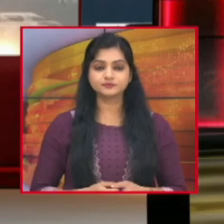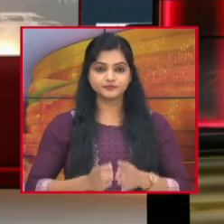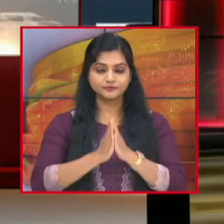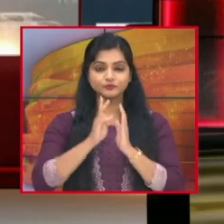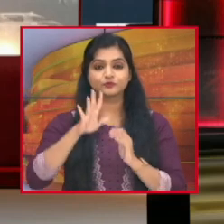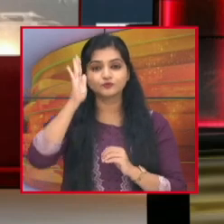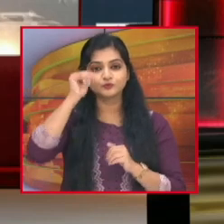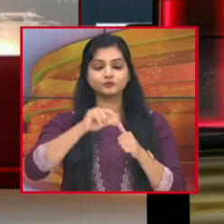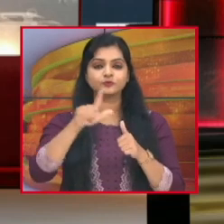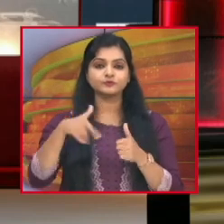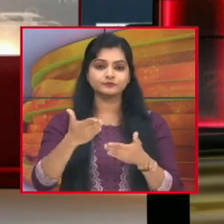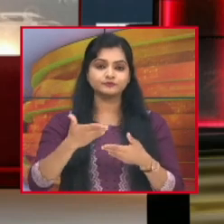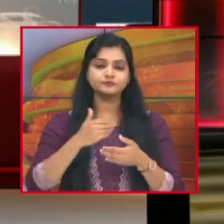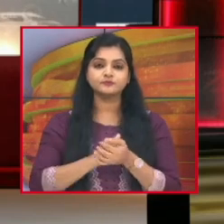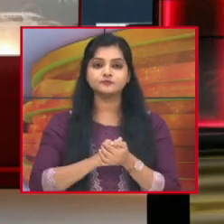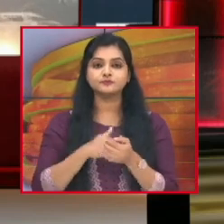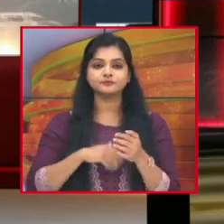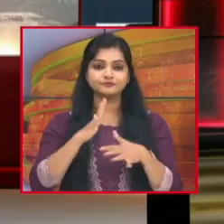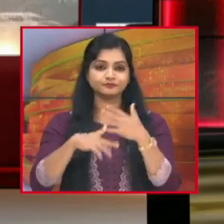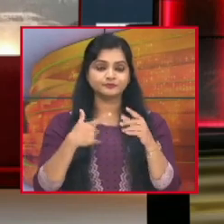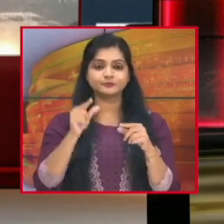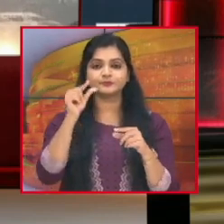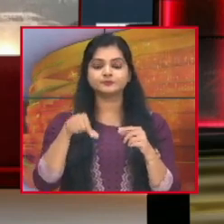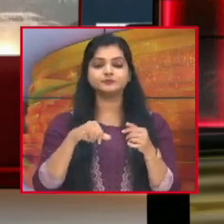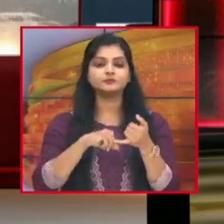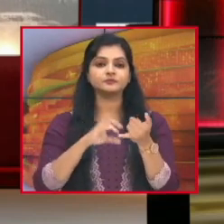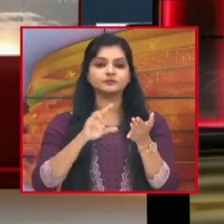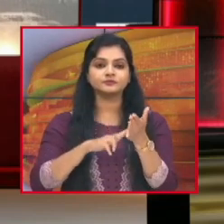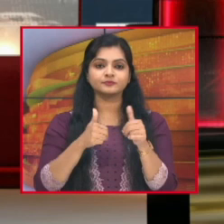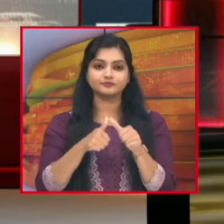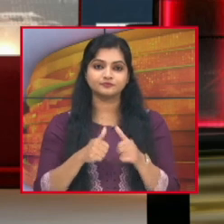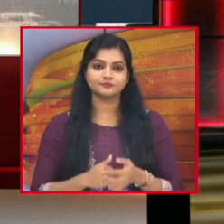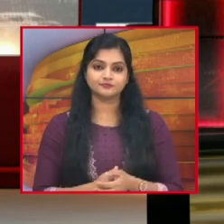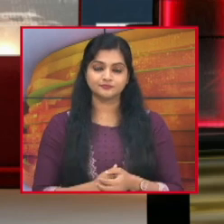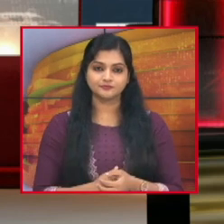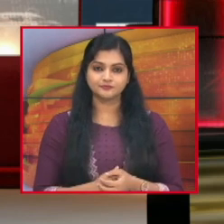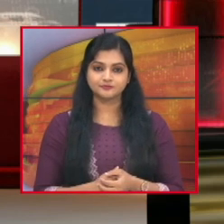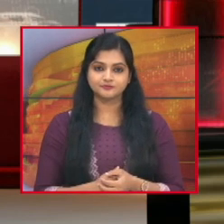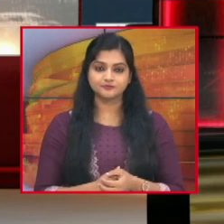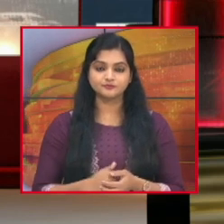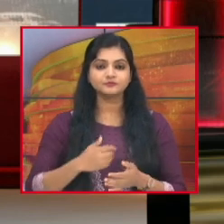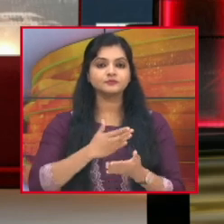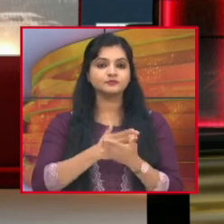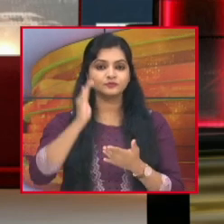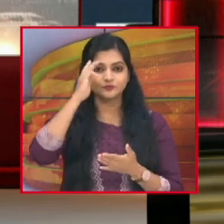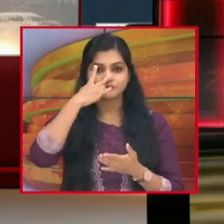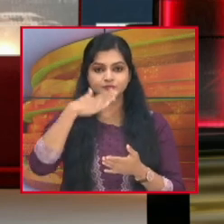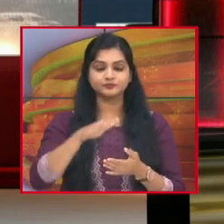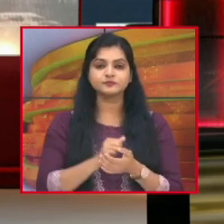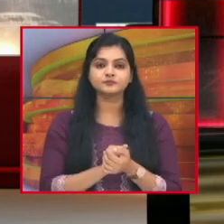നമസ്കാരം. 24 റൗണ്ട് അപ്പിലേക്ക് എല്ലാ പ്രേക്ഷകർക്കും സ്വാഗതം. ഞാൻ പ്രവിത ലക്ഷ്മി. എന്നോടൊപ്പം കേൾവി പരിമിതരെ സഹായിക്കാൻ സോനാ ജെറിയും ചേരുന്നു. വിശദമായ